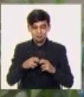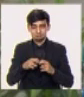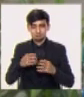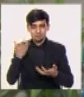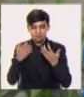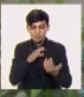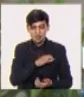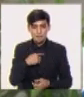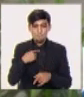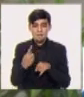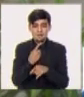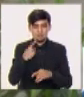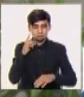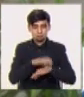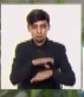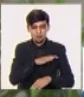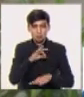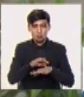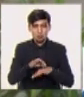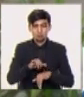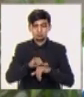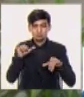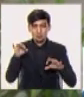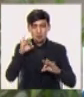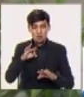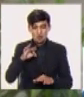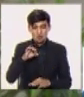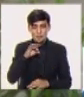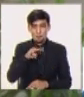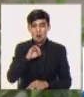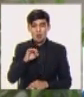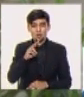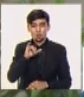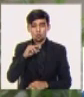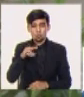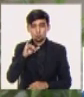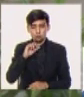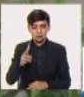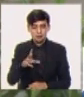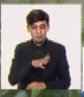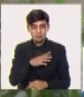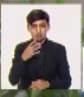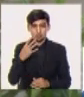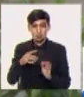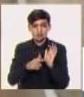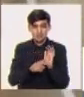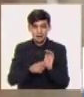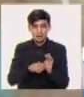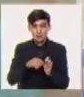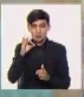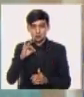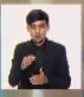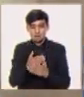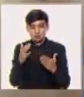Впервые мы доказали, что рост заболеваемости в Майкудуке, например, на 47% выше, чем в городе.